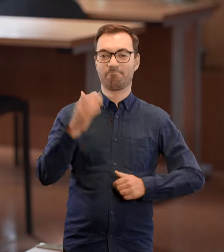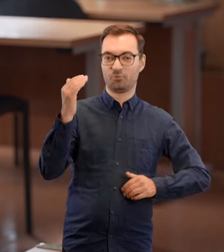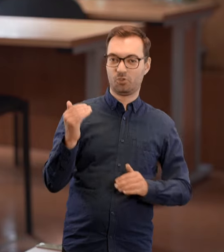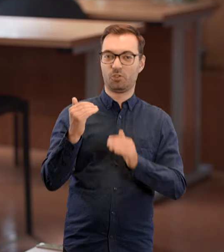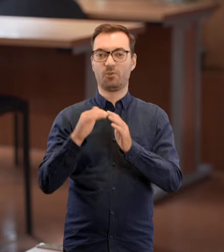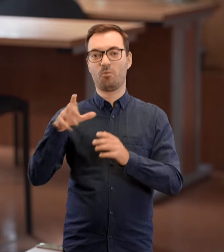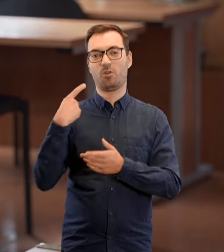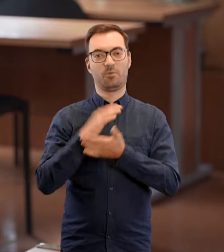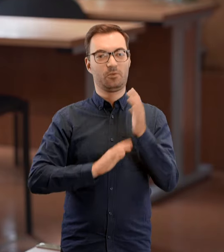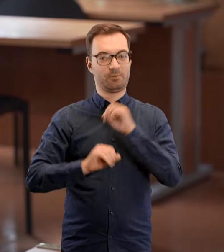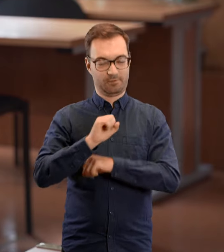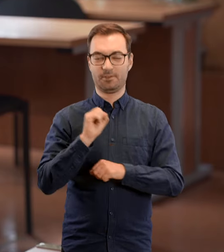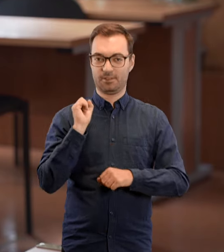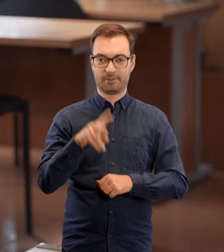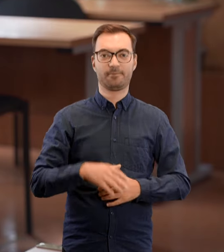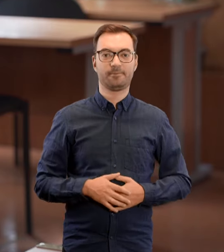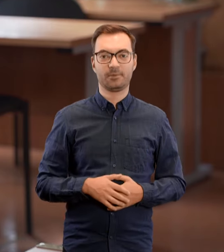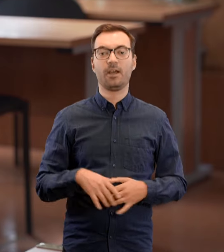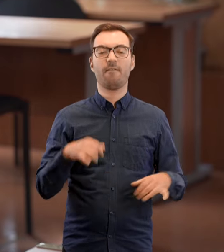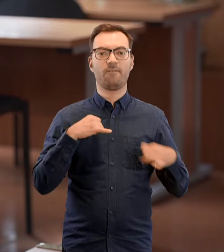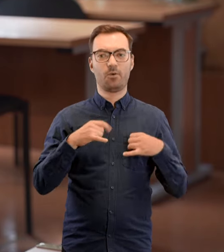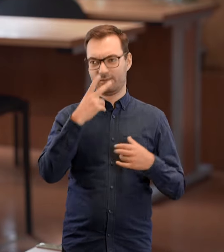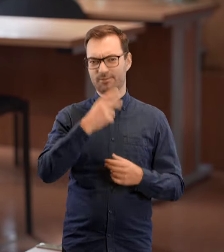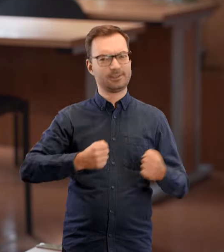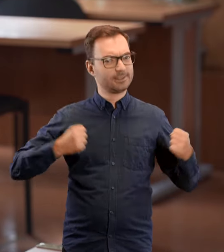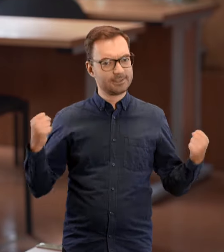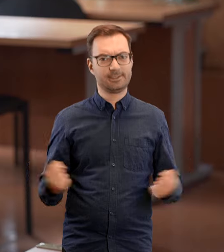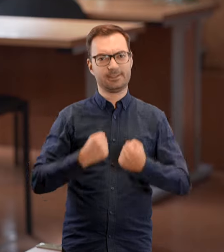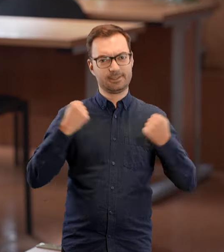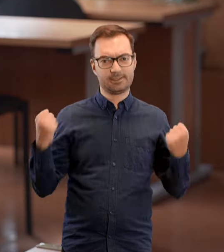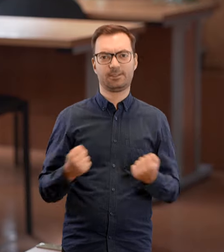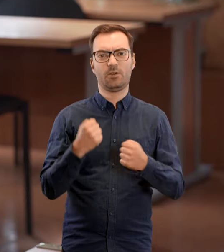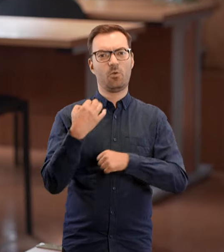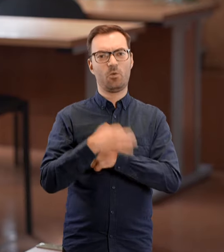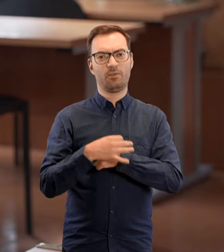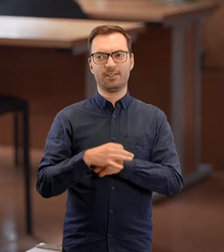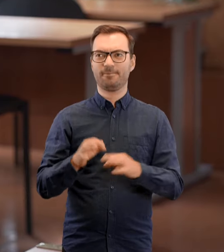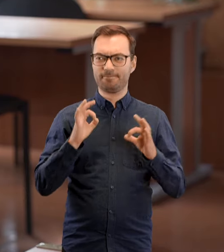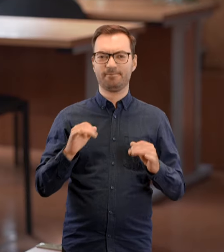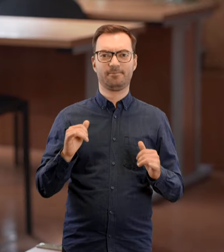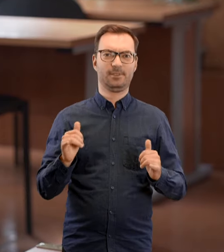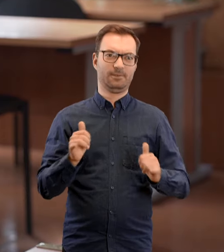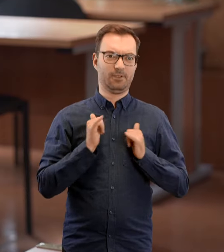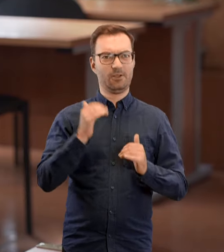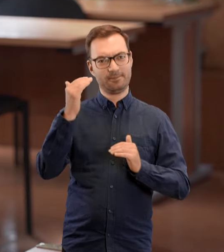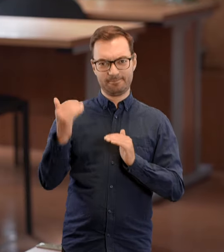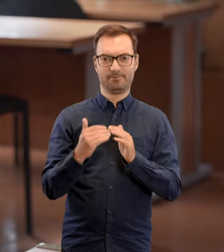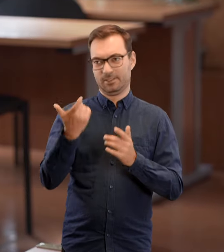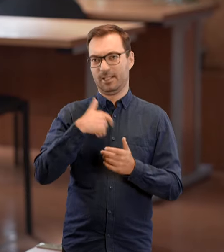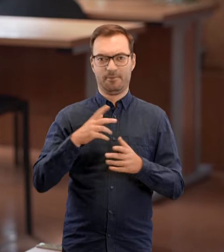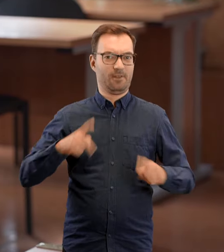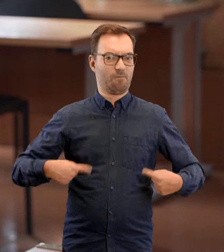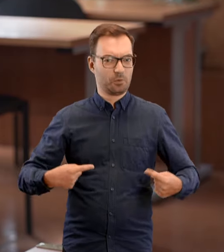niepełnosprawnych oraz że władze zrobiły wszystko, aby uniwersytet był dogodny w użytkowaniu dla osób na wózkach.